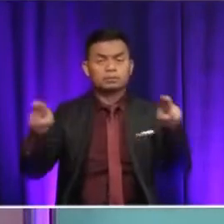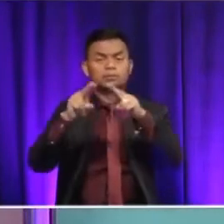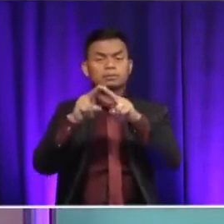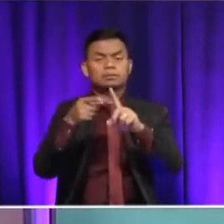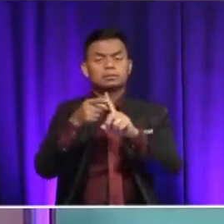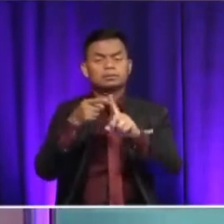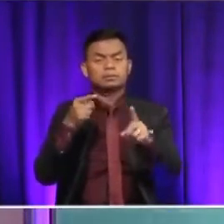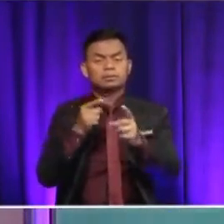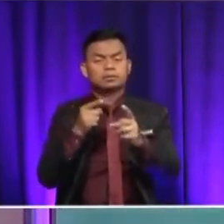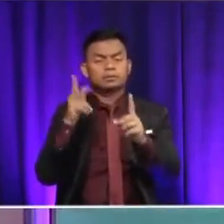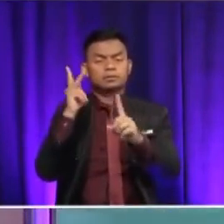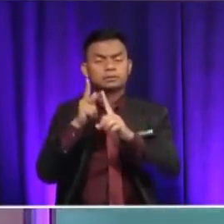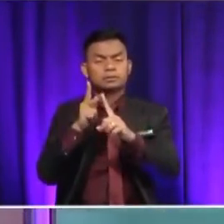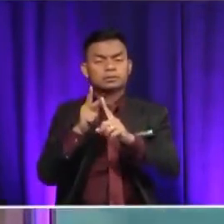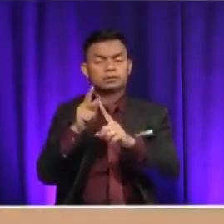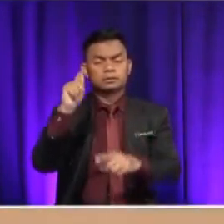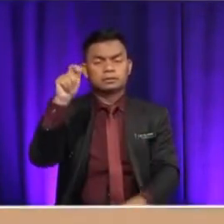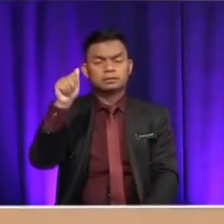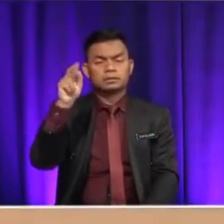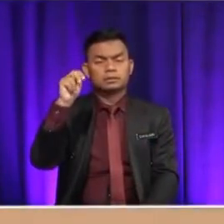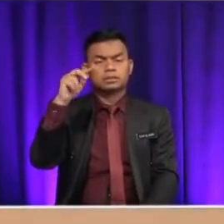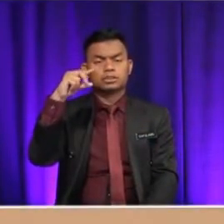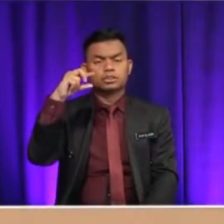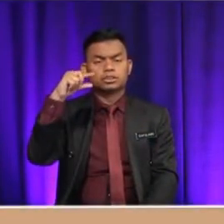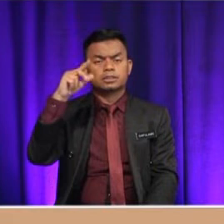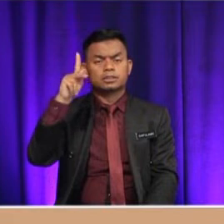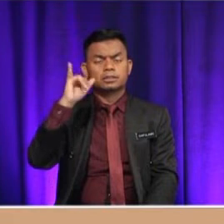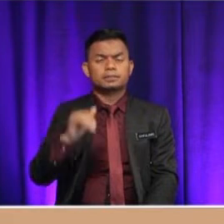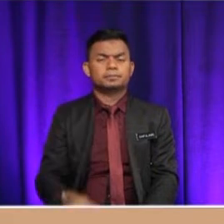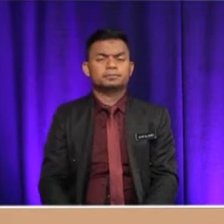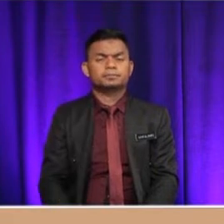tangki. Pipe yang menghubungkan dia namanya pipe